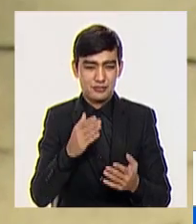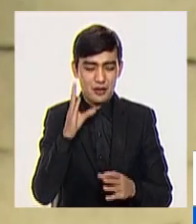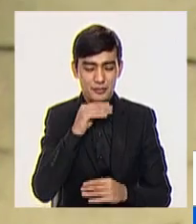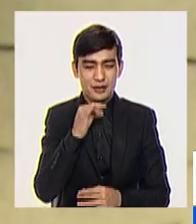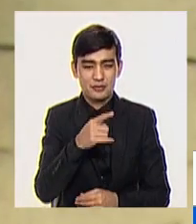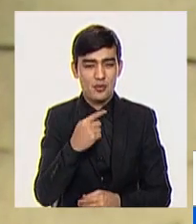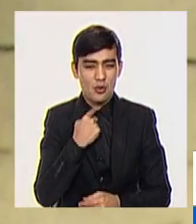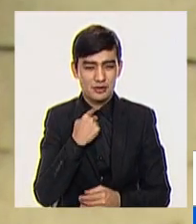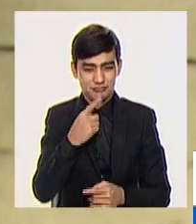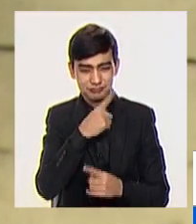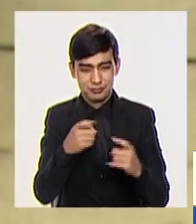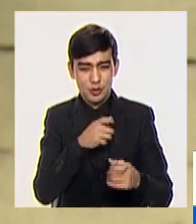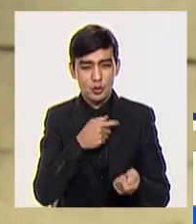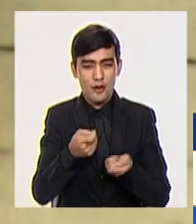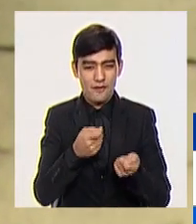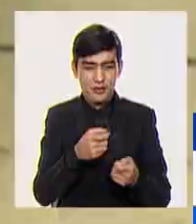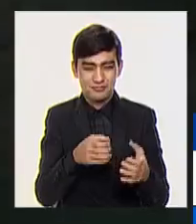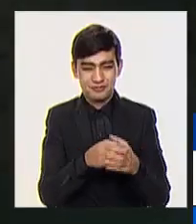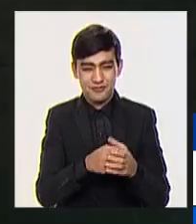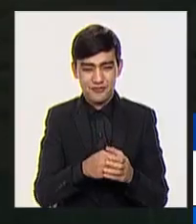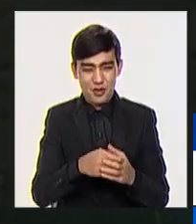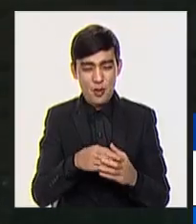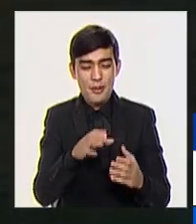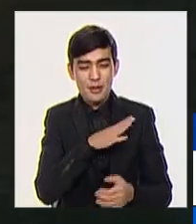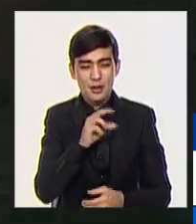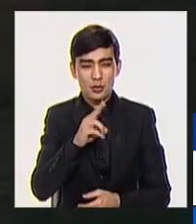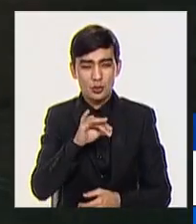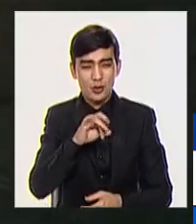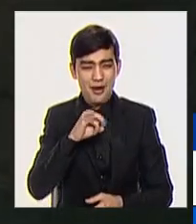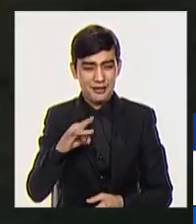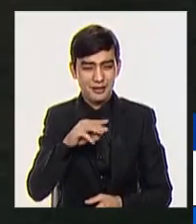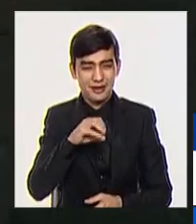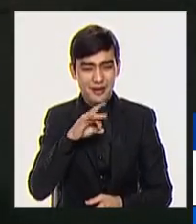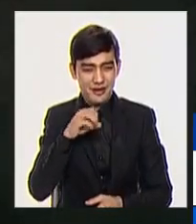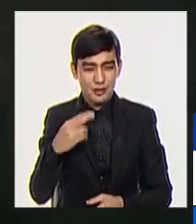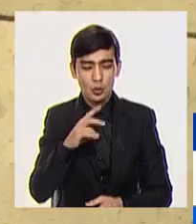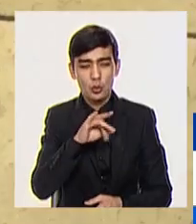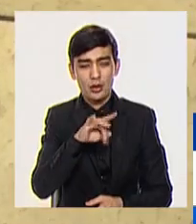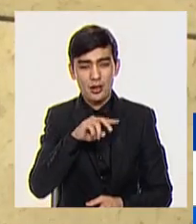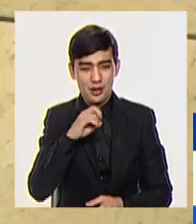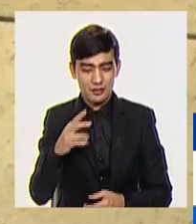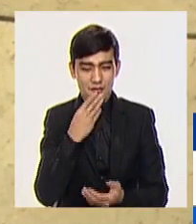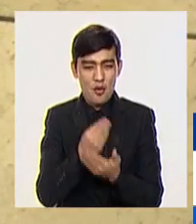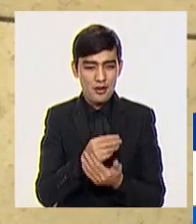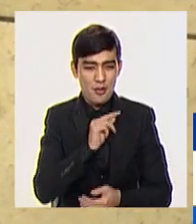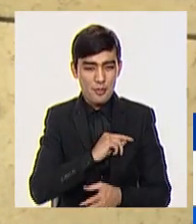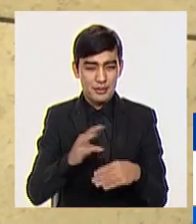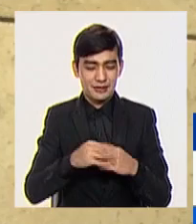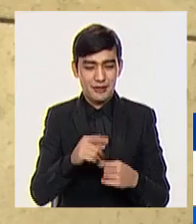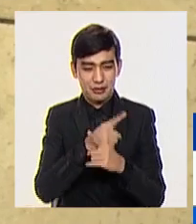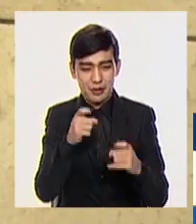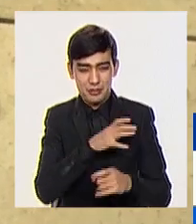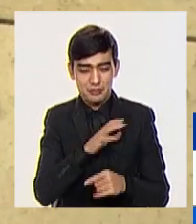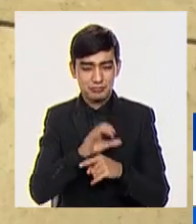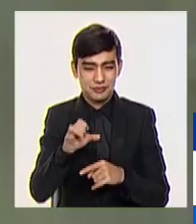Это голосовое сообщение руководитель торговой компании QI Trade Казахстан Нурлан Сагынбаев отправил своим сотрудникам,